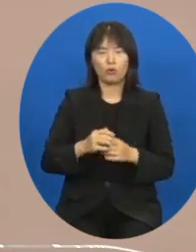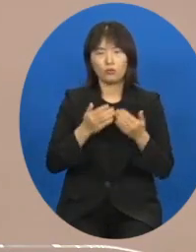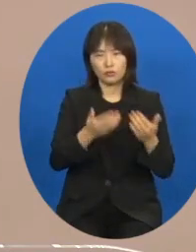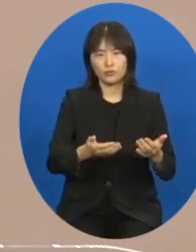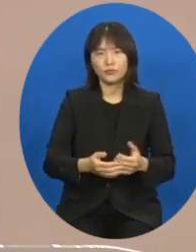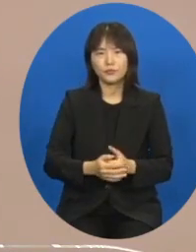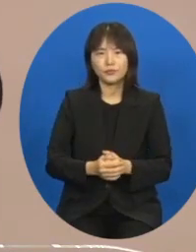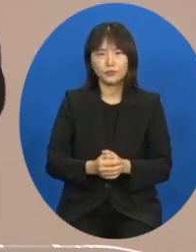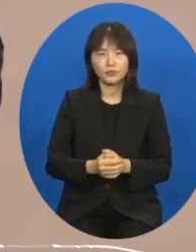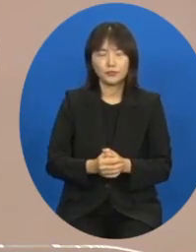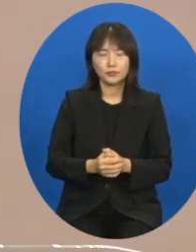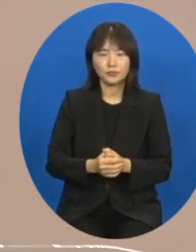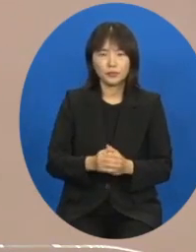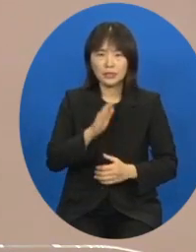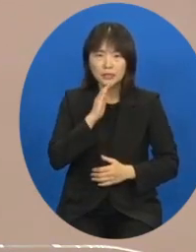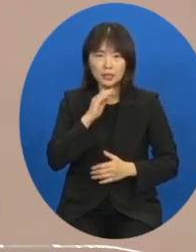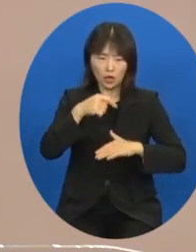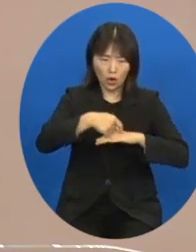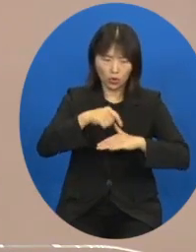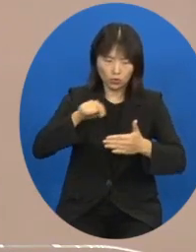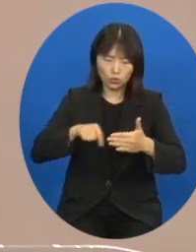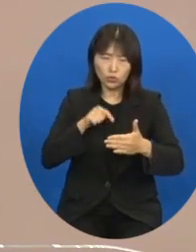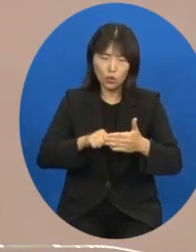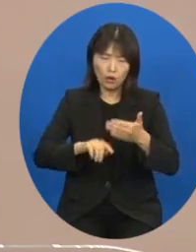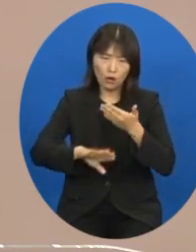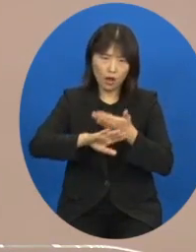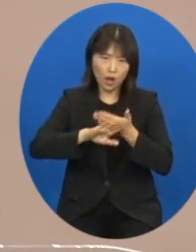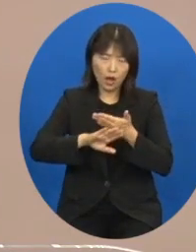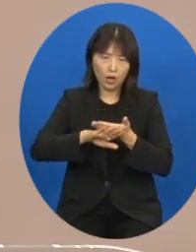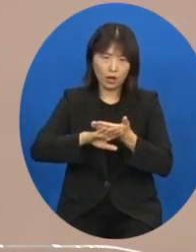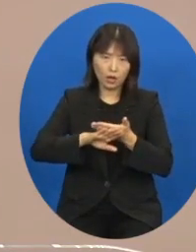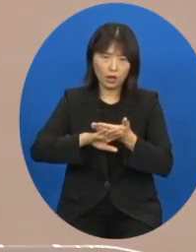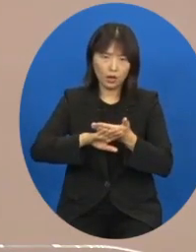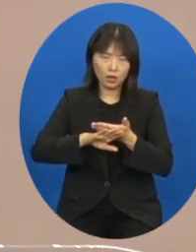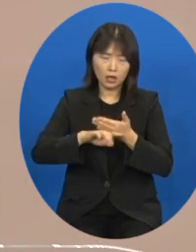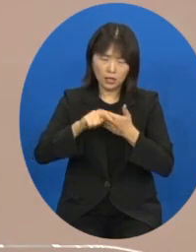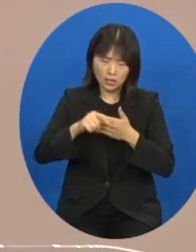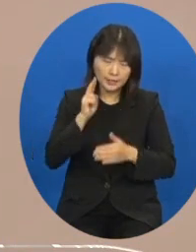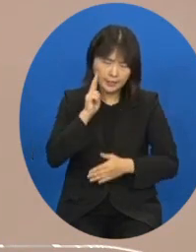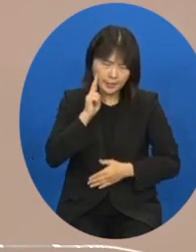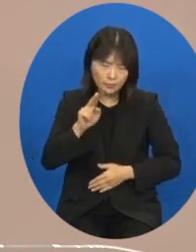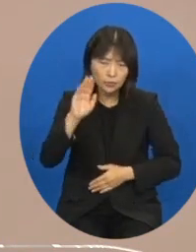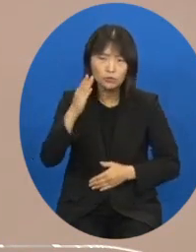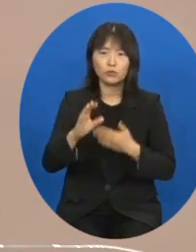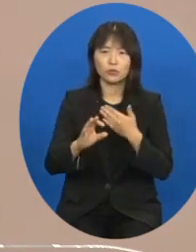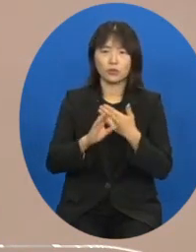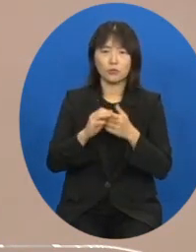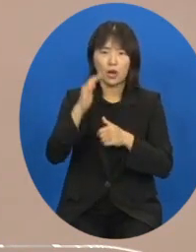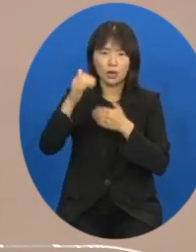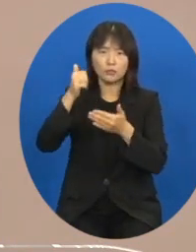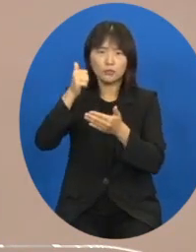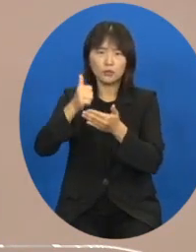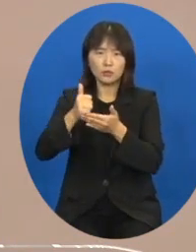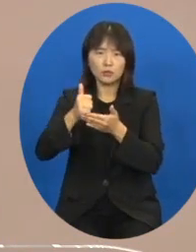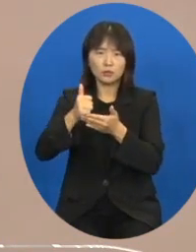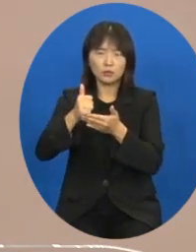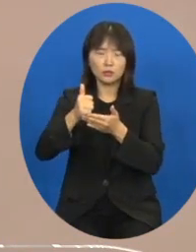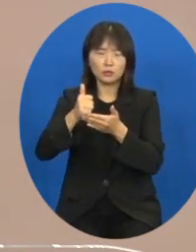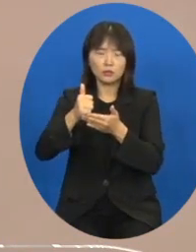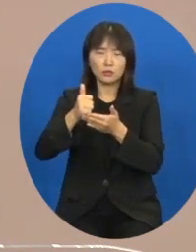실제로 겉과 속이 달라지기 시작하고 이게 심해지면 하나님께서 하나님의